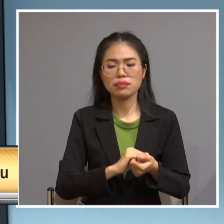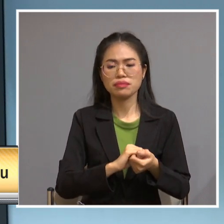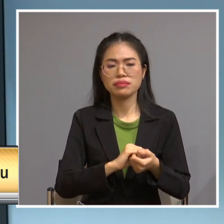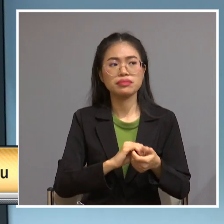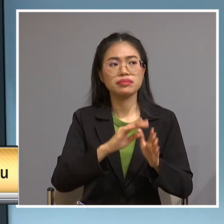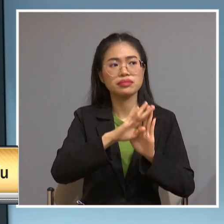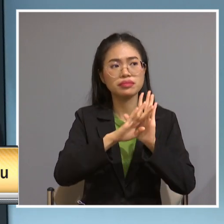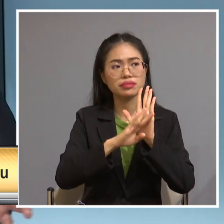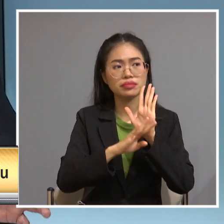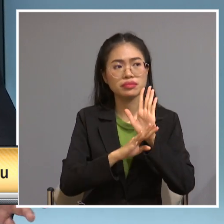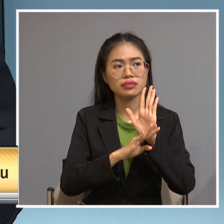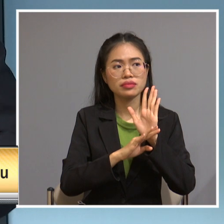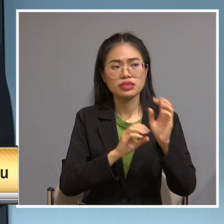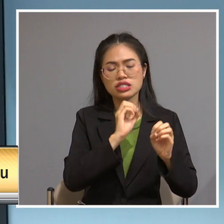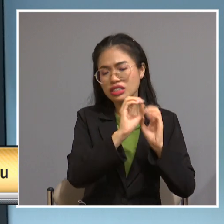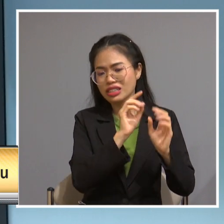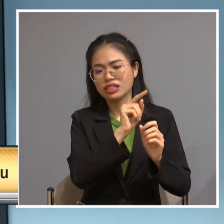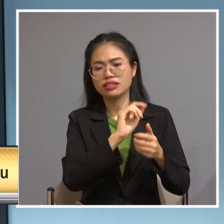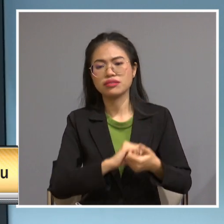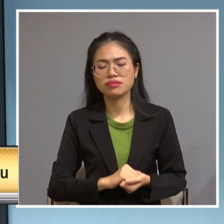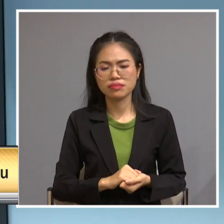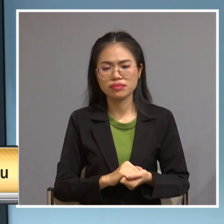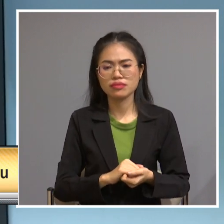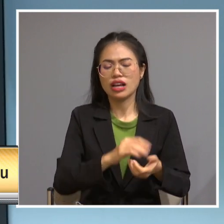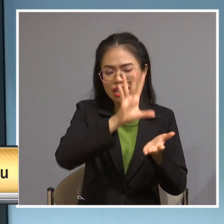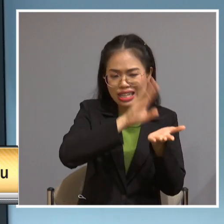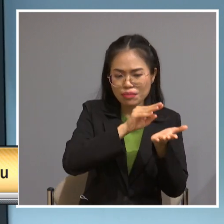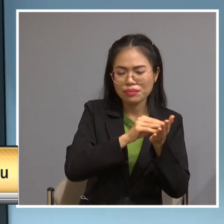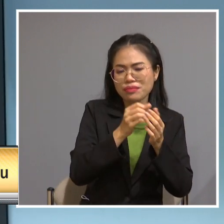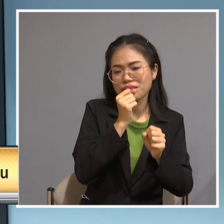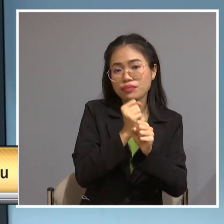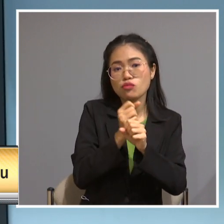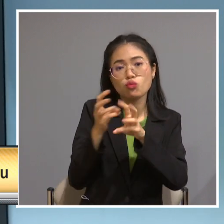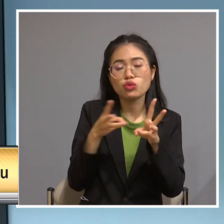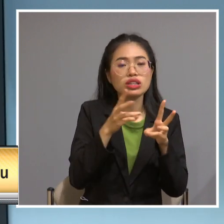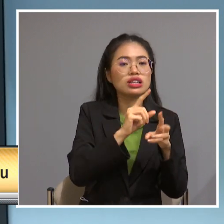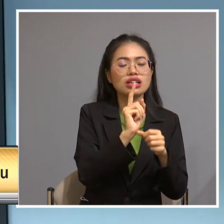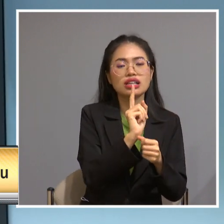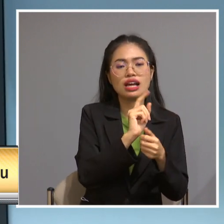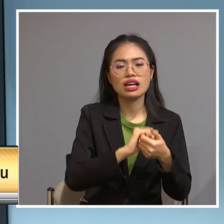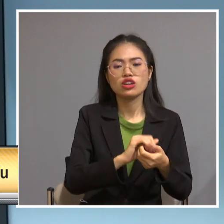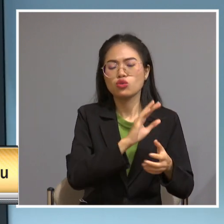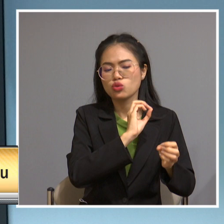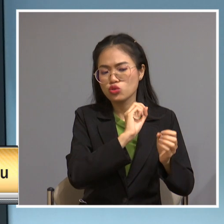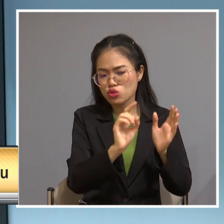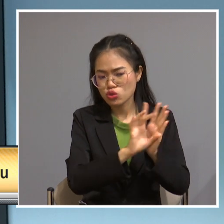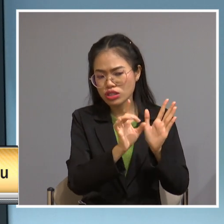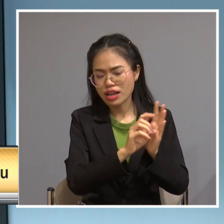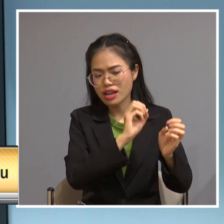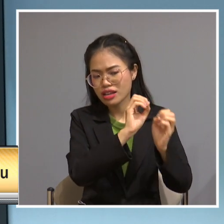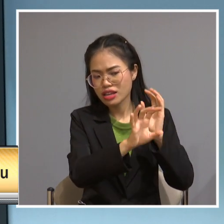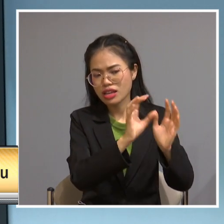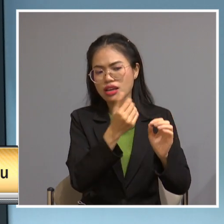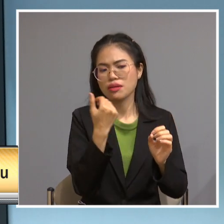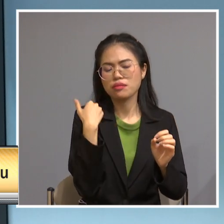เธมได้พูดเรื่องของการตนทางวาเป็อย่ไร ? กลางทางเก็บอย่างไร ?เข้ามาที่ปลายทาง เขาไปกาจัดกํจัที่พูด เข้า